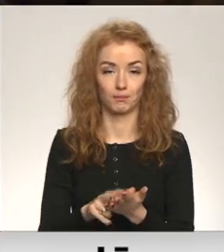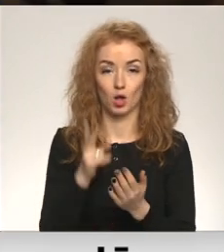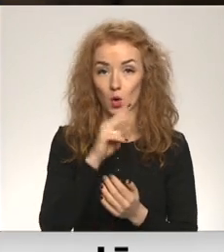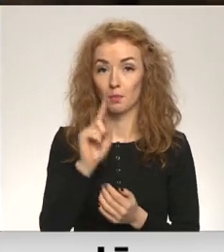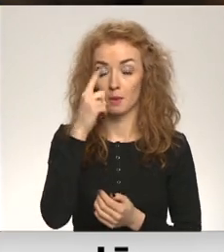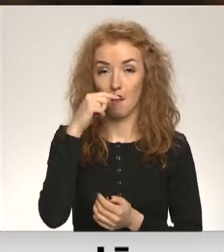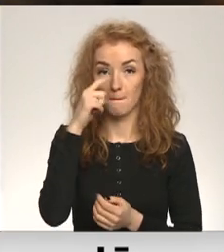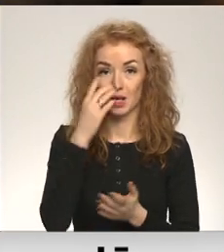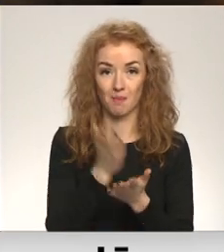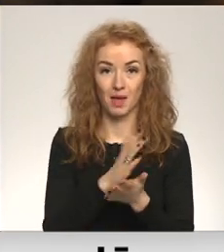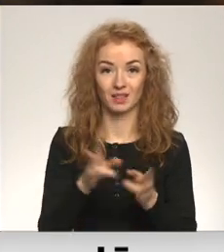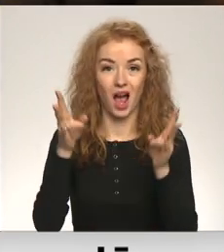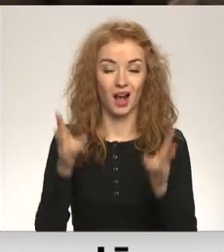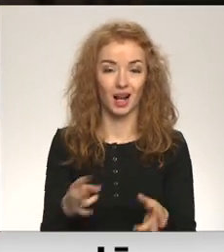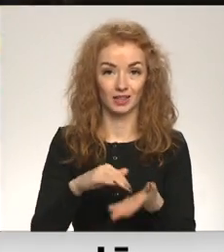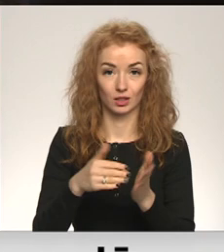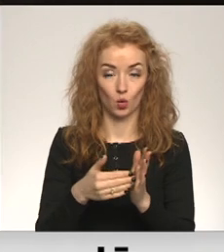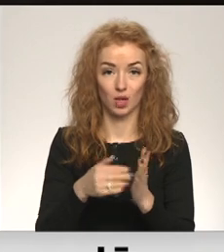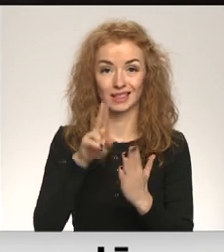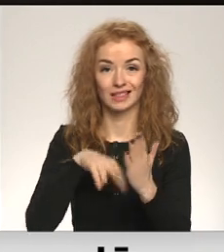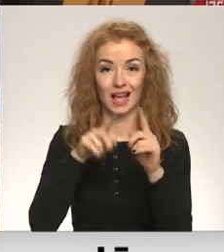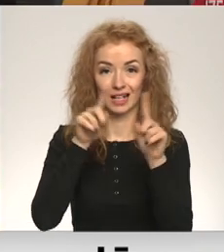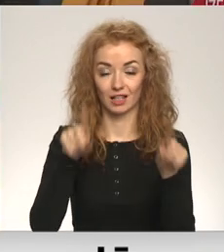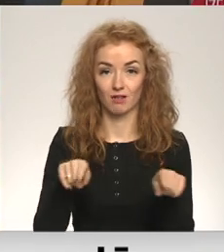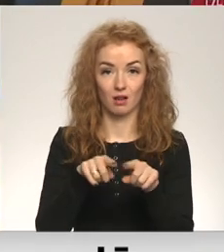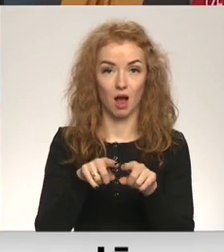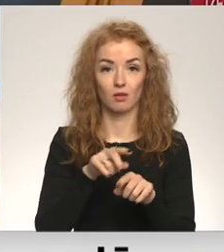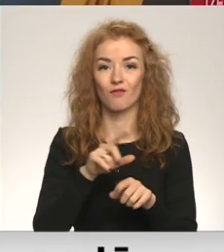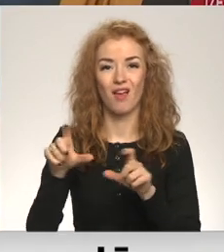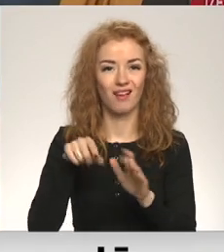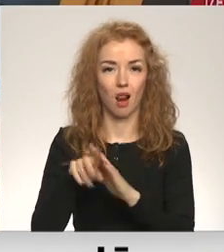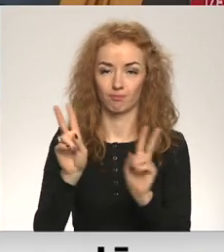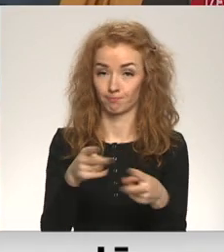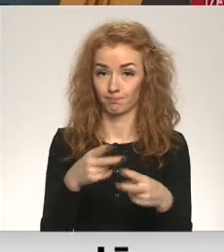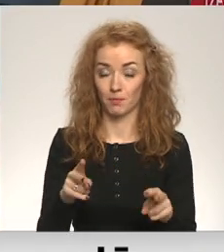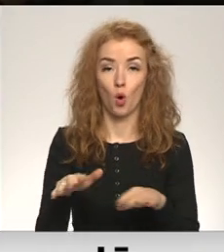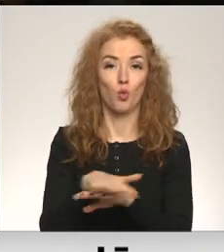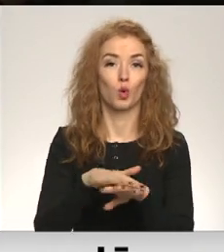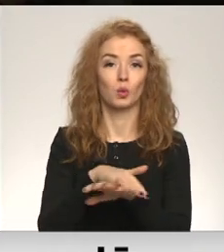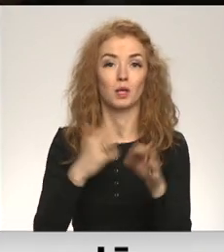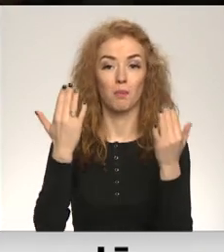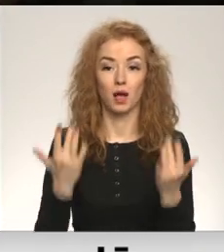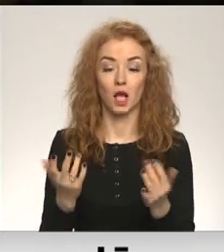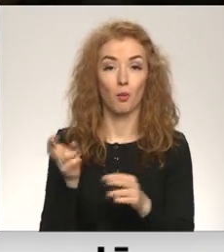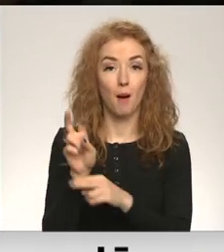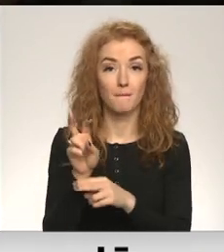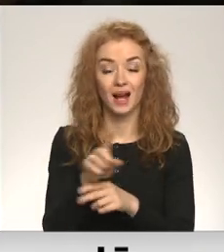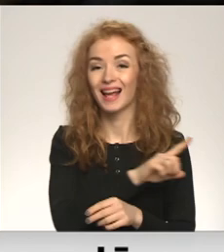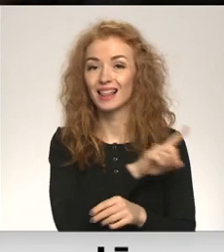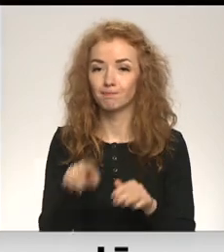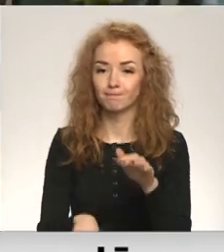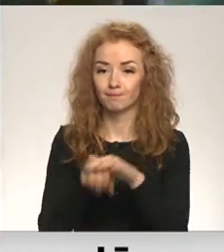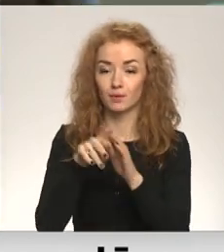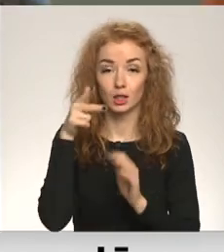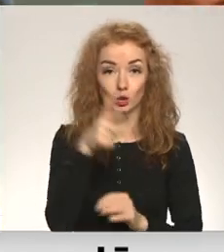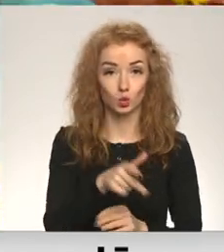marta, kad beigsies ārkārtējā situācija, sertifikāti vairs netiks prasīt veikalos. Publiskos pasākumus varēs apmeklēt līdz 3000 cilvēku,